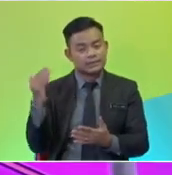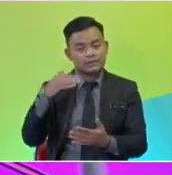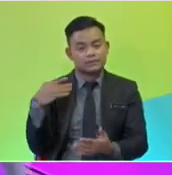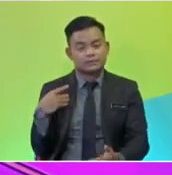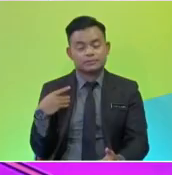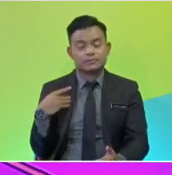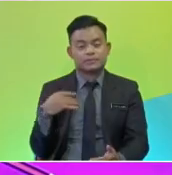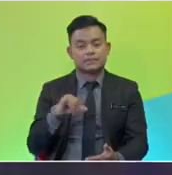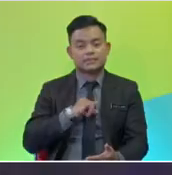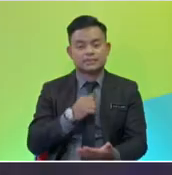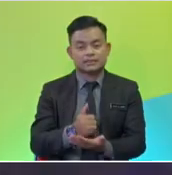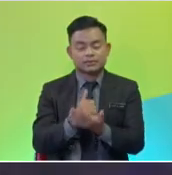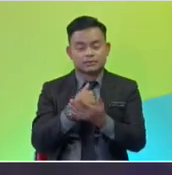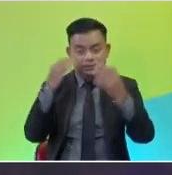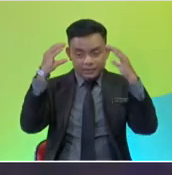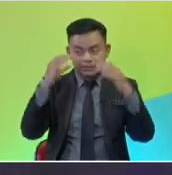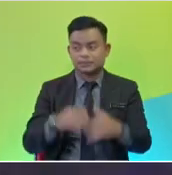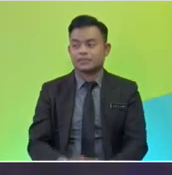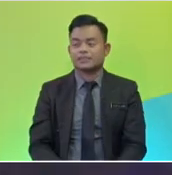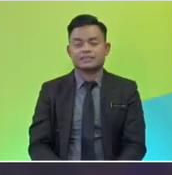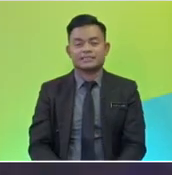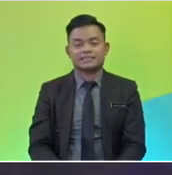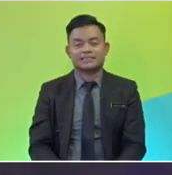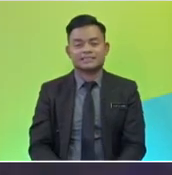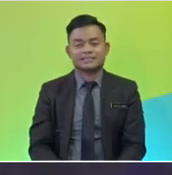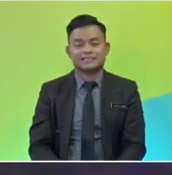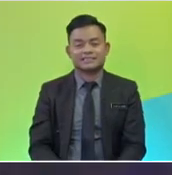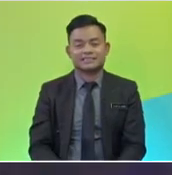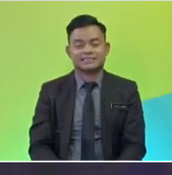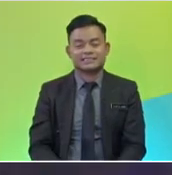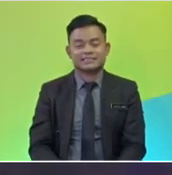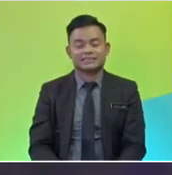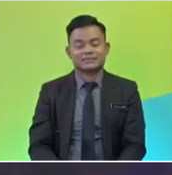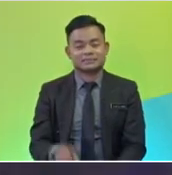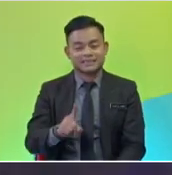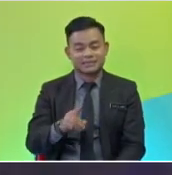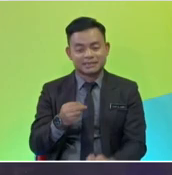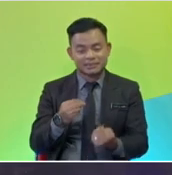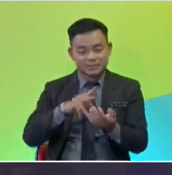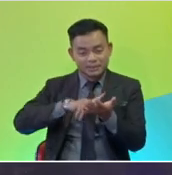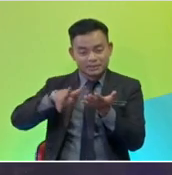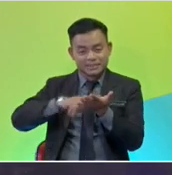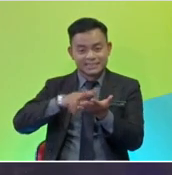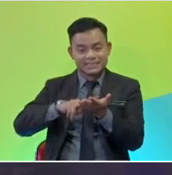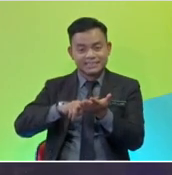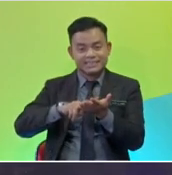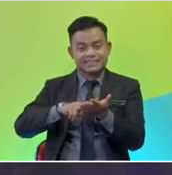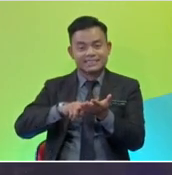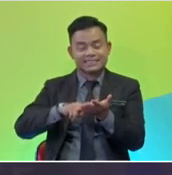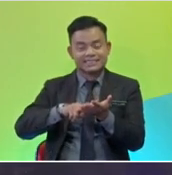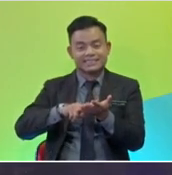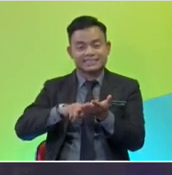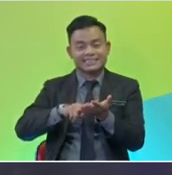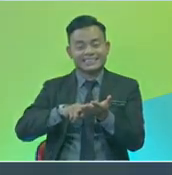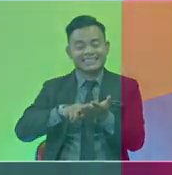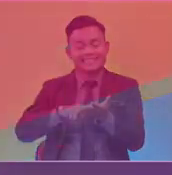tolong Cikgu e Cikgu boleh rehat dulu okey Cikgu mana nak m lagi Cikgu kat sini lagi M Cikgu lepas ni kita masuk